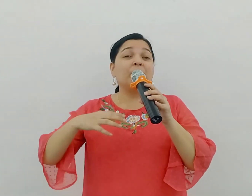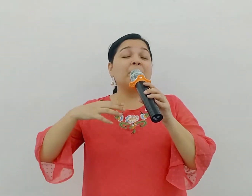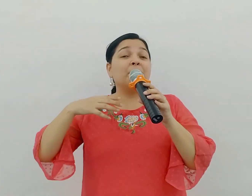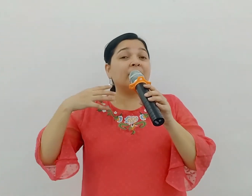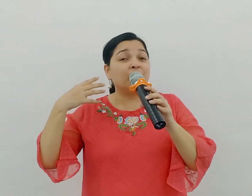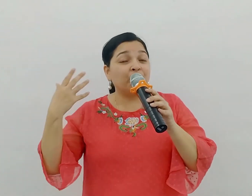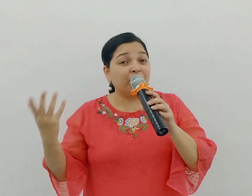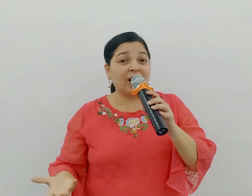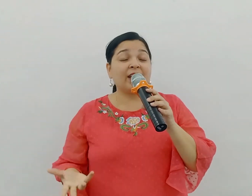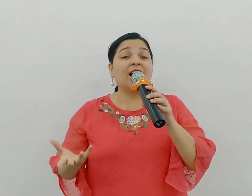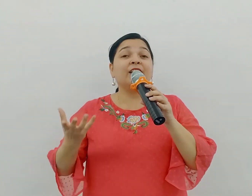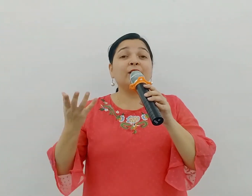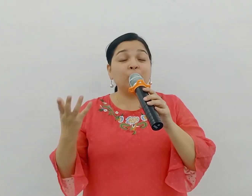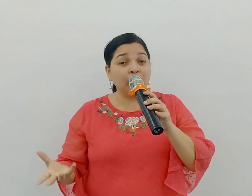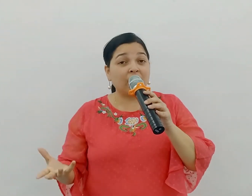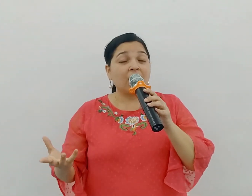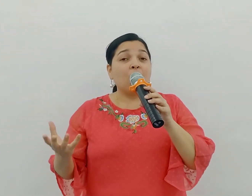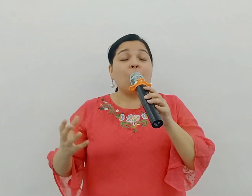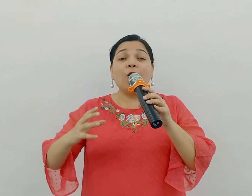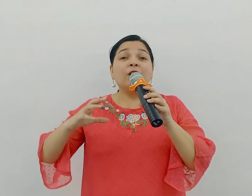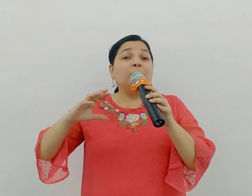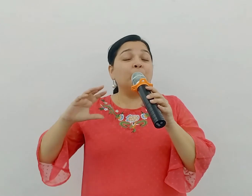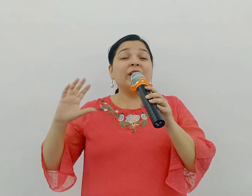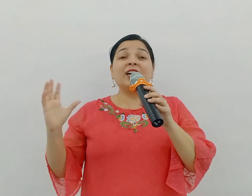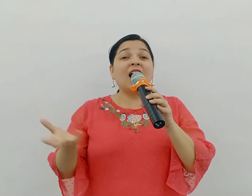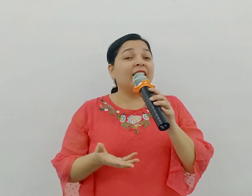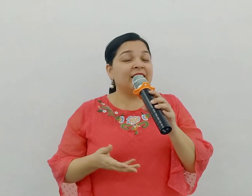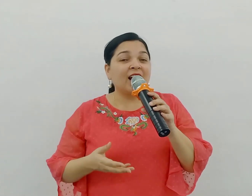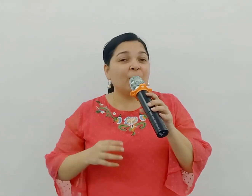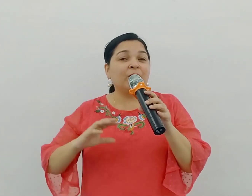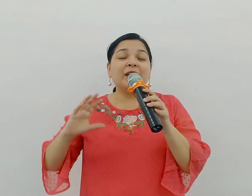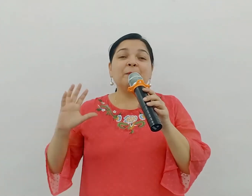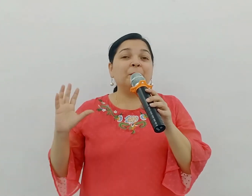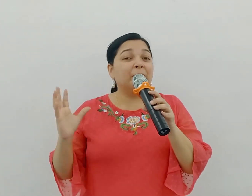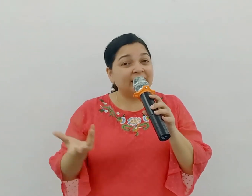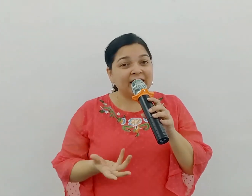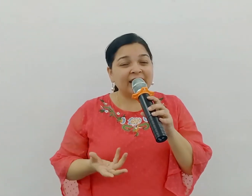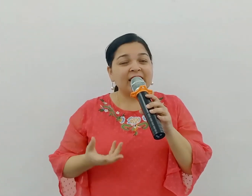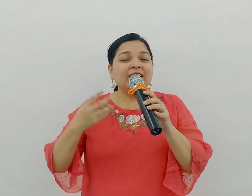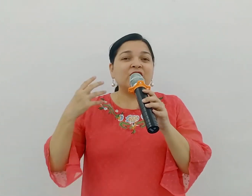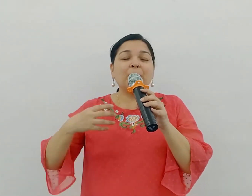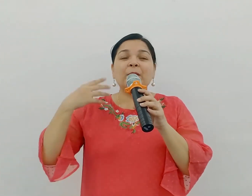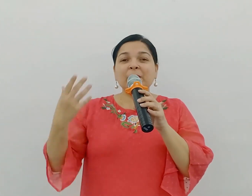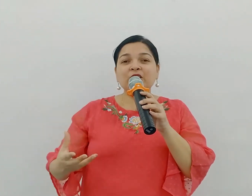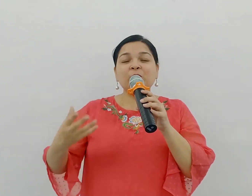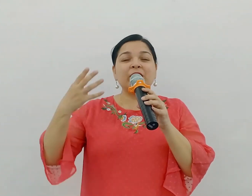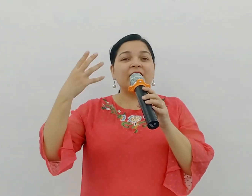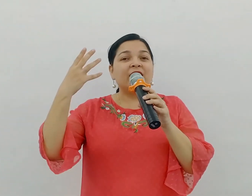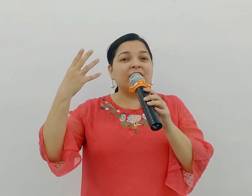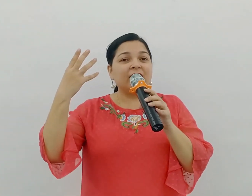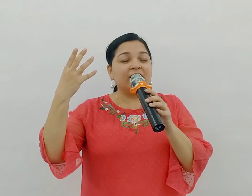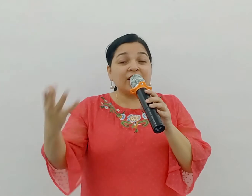किया, उन्होंने अपने मन को फिराया। हालेलुया। और पूरी कहानी क्या हो गई, बदल गई। जहां